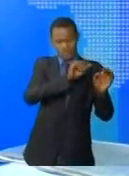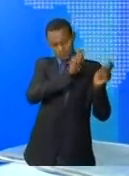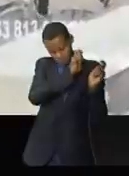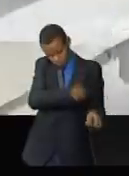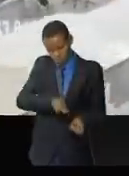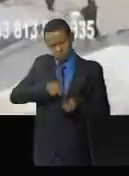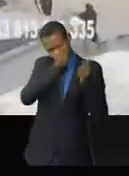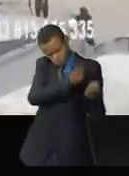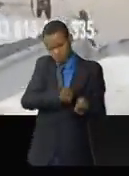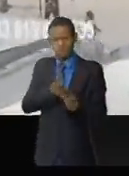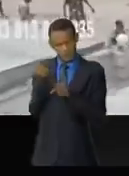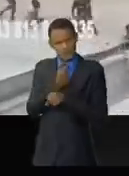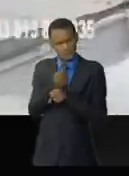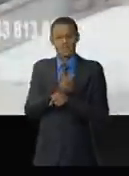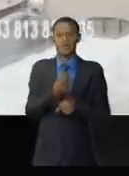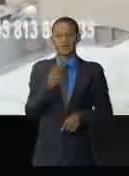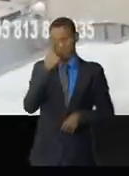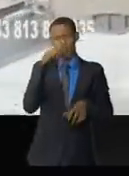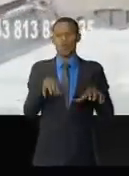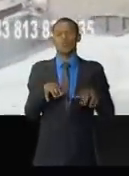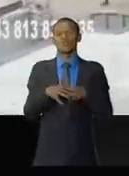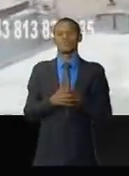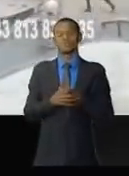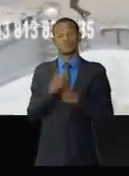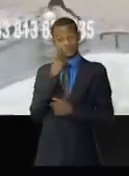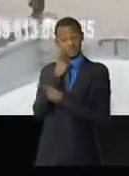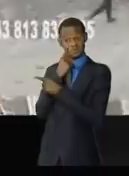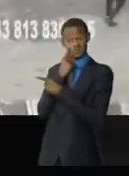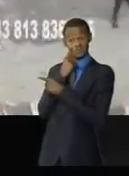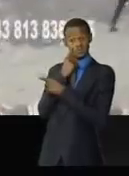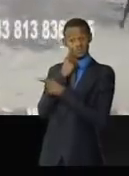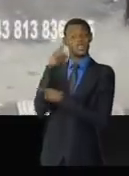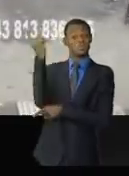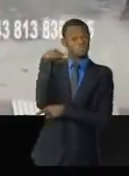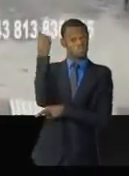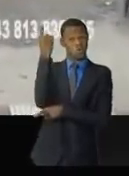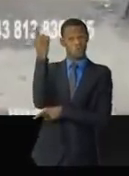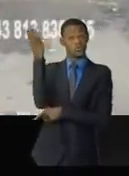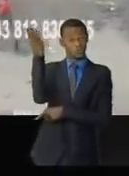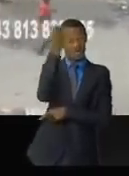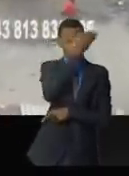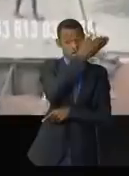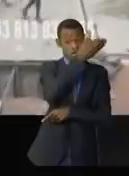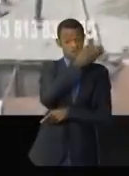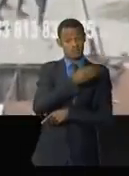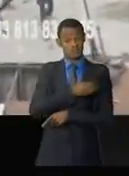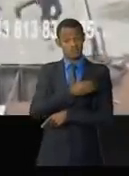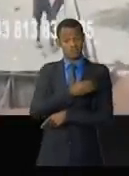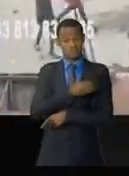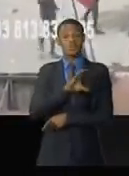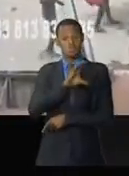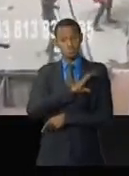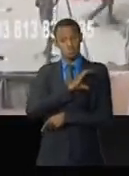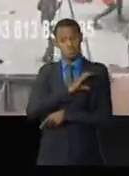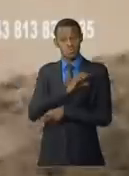parle. Les pickpockets, ça existe partout dans le monde et la police s'en occupe toujours. Mais des groupes de jeunes